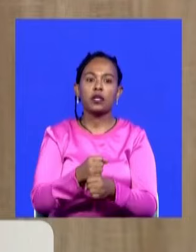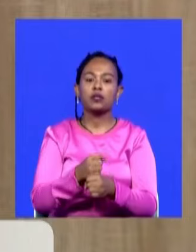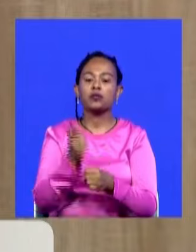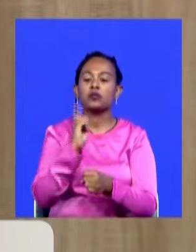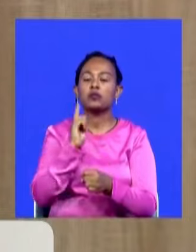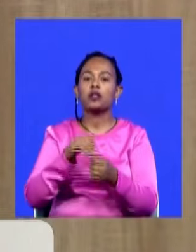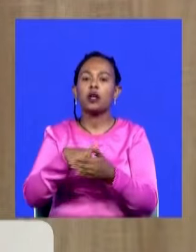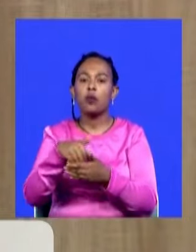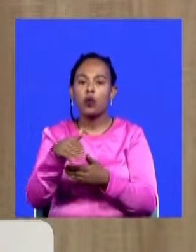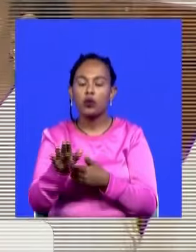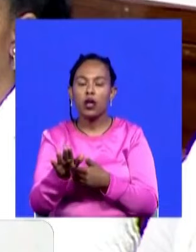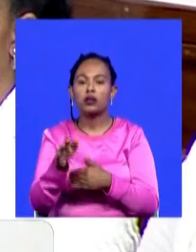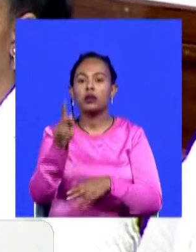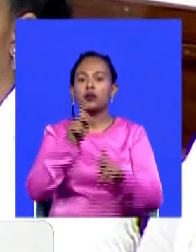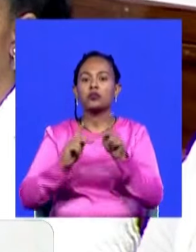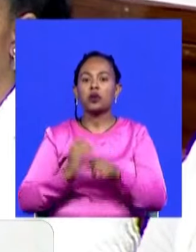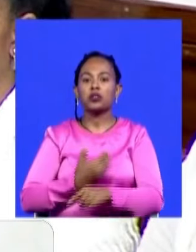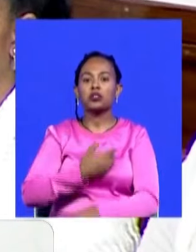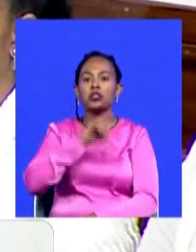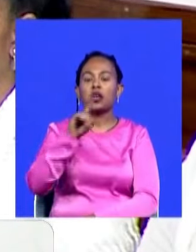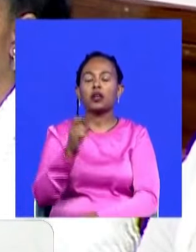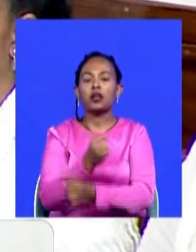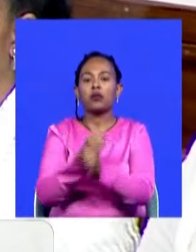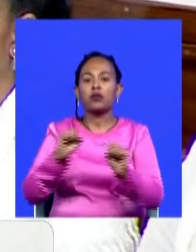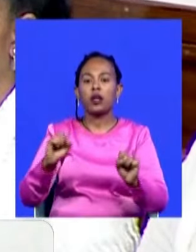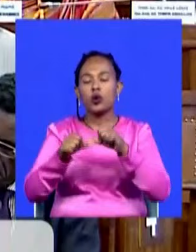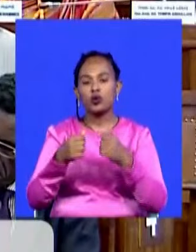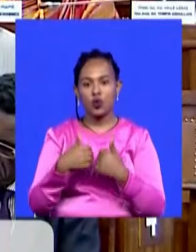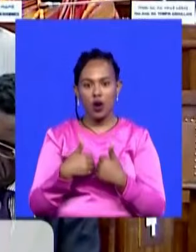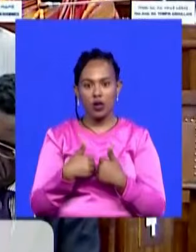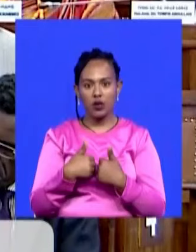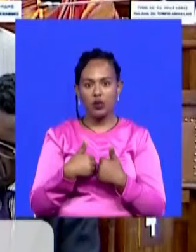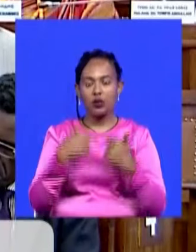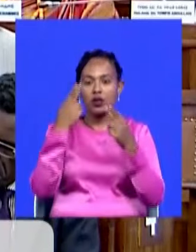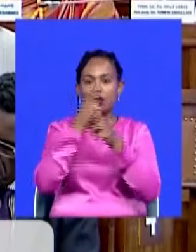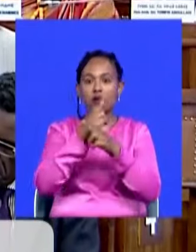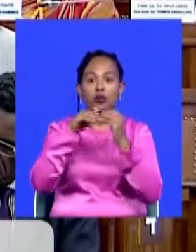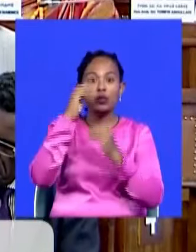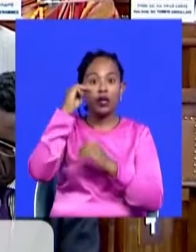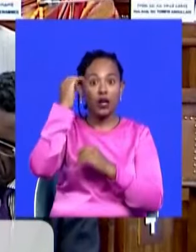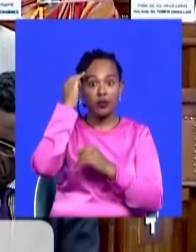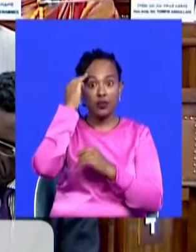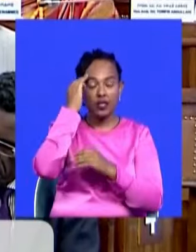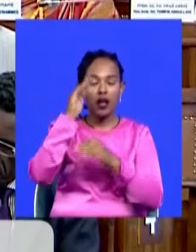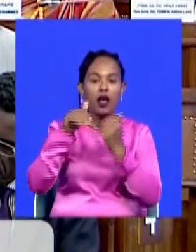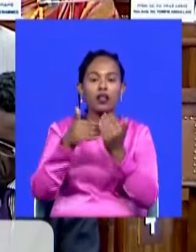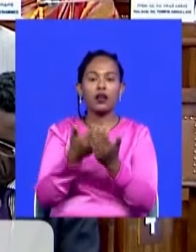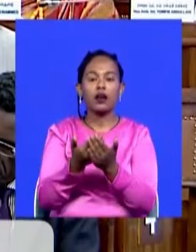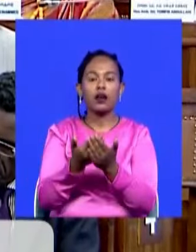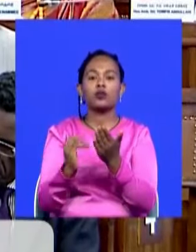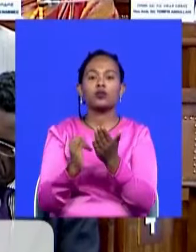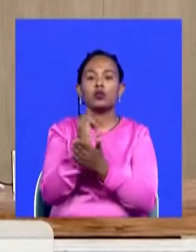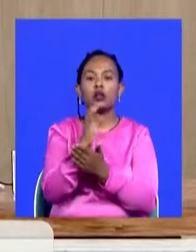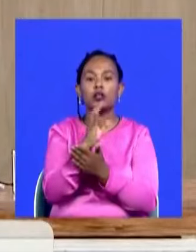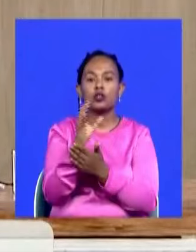ለመወጣት እንዲሁም ደግሞ የህዝባችን ጥያቄ ለመፍታት በምን ደረጃ ታቅዷል? ክቡር ጠቅላይ ሚኒስትር፣ አጠቃላይ የኢንዱስትሪላይዜሽን